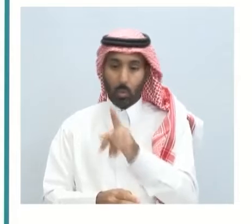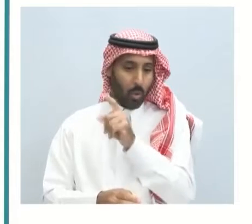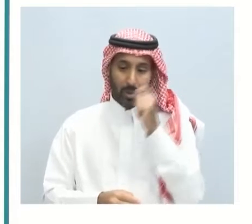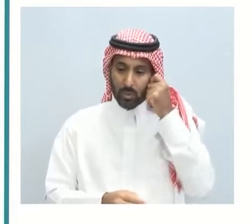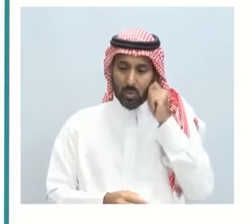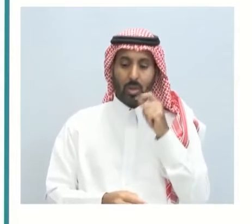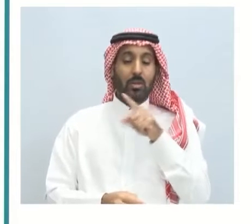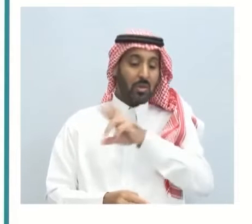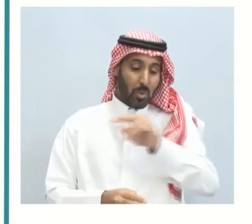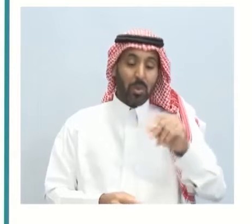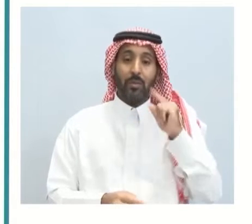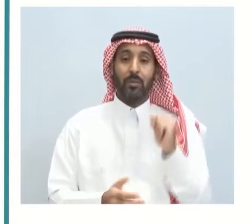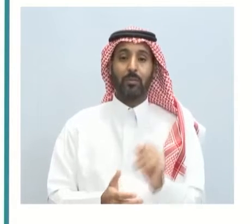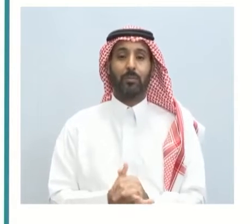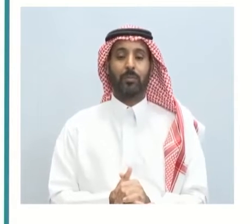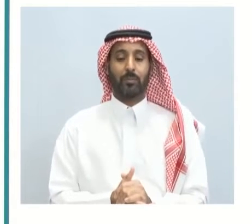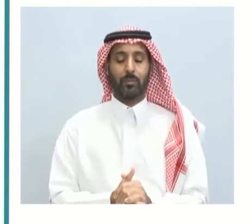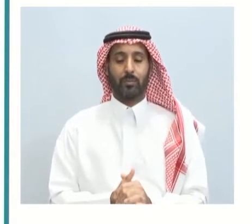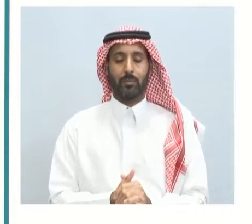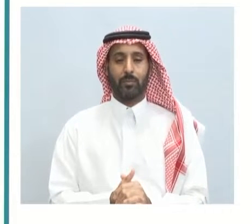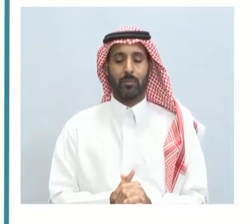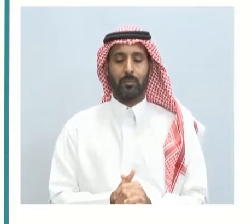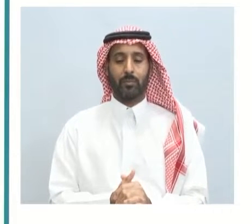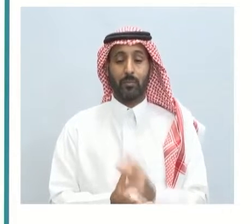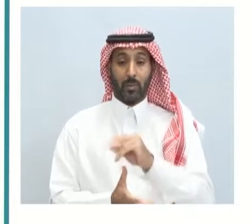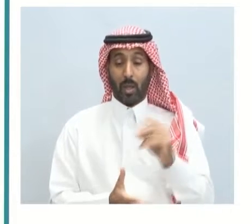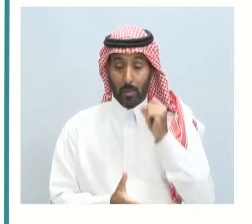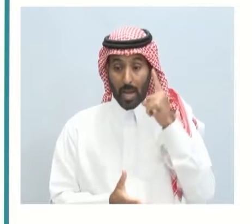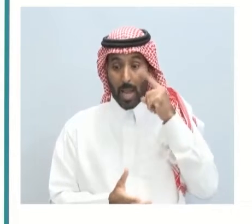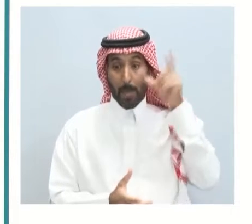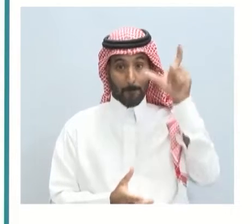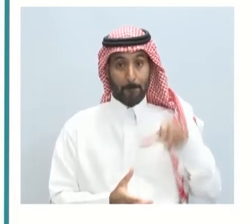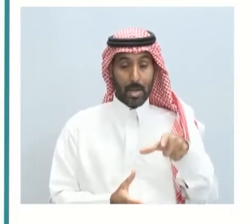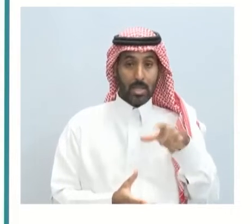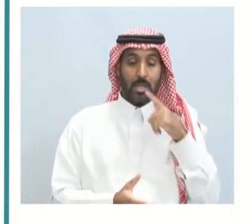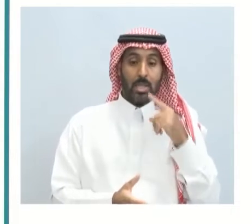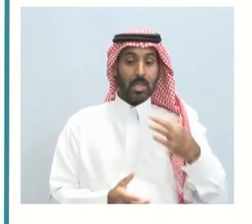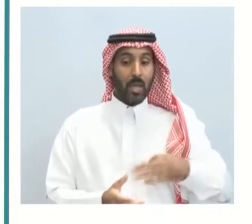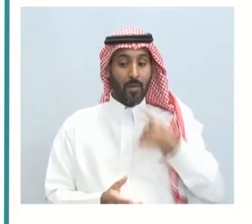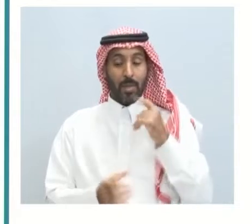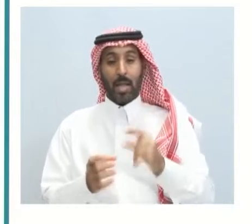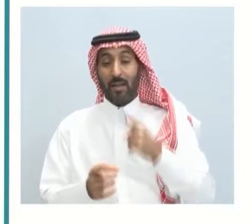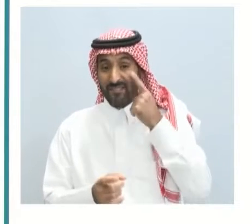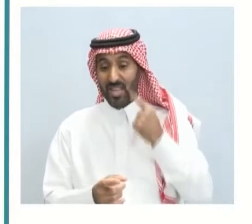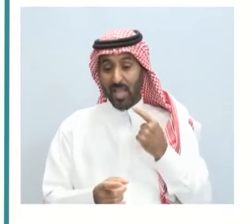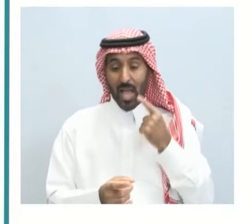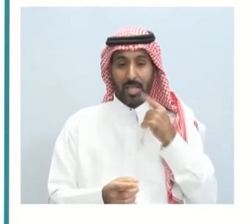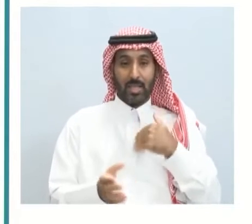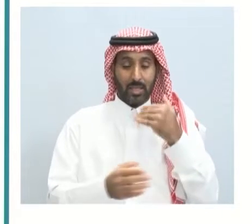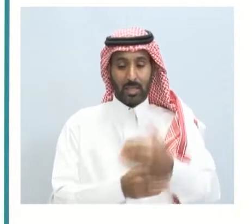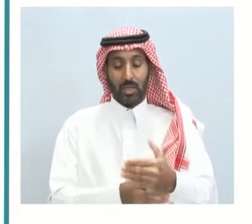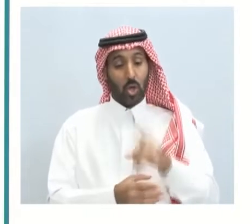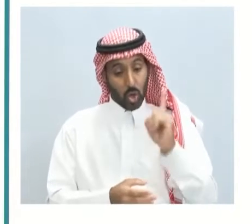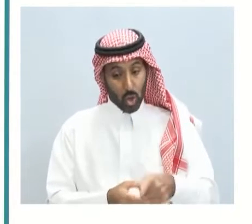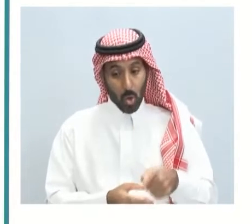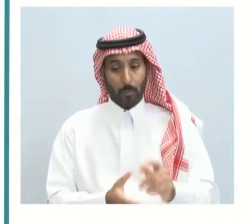ايضا ان تقومون بذلك كما ان العلم او استخدام العلم في حياتنا يكون